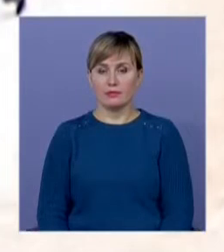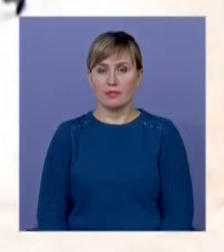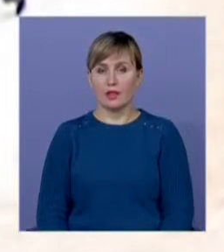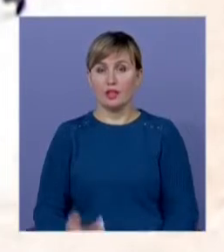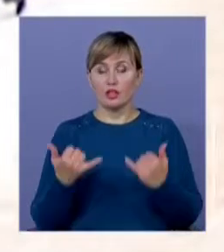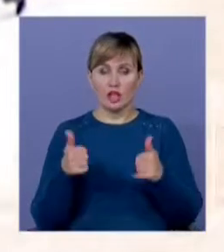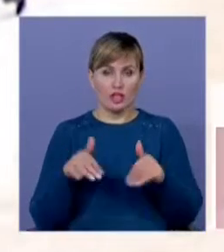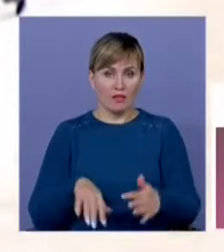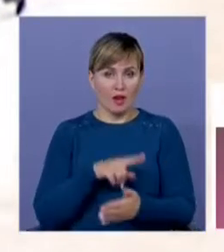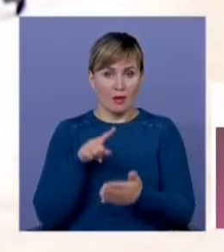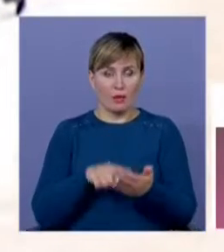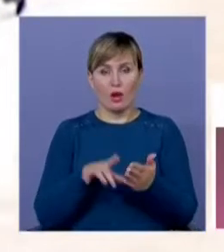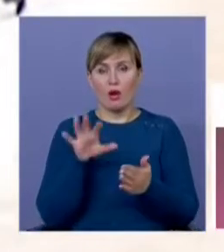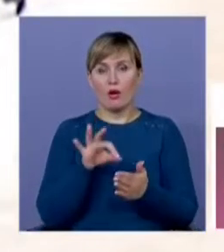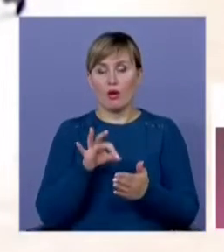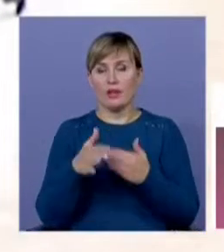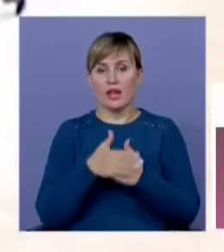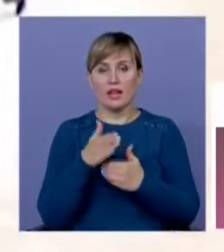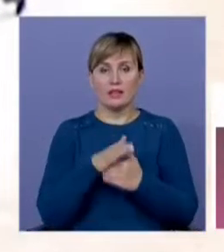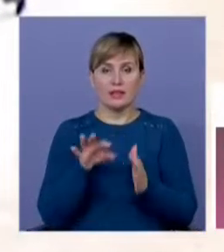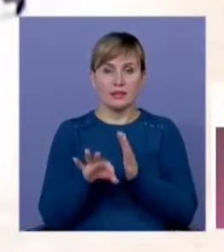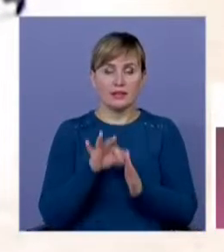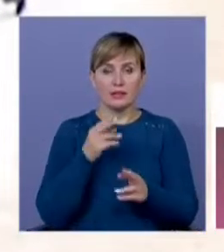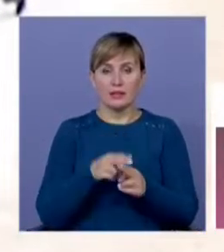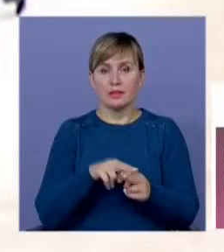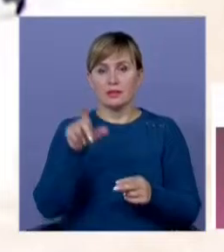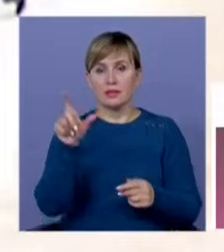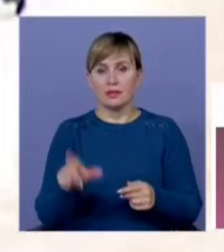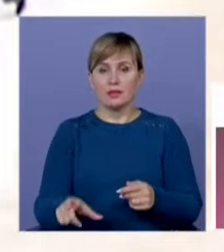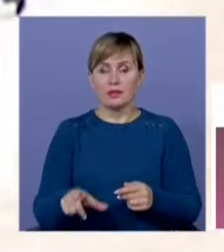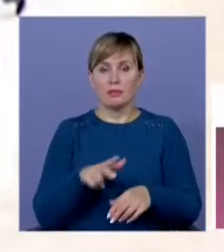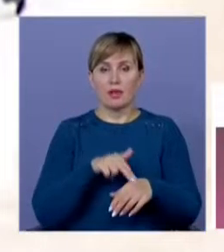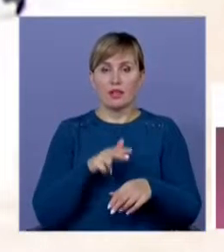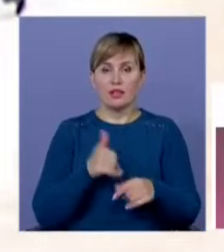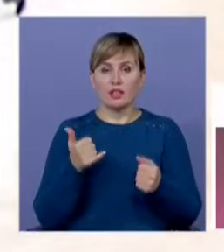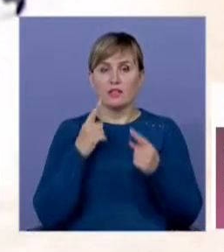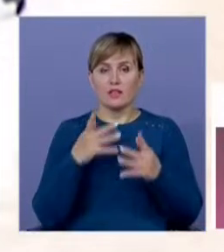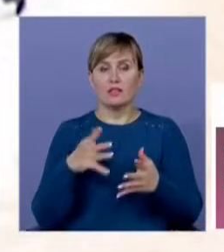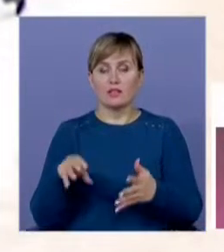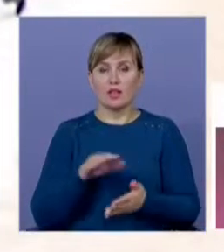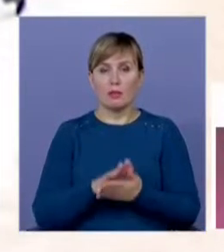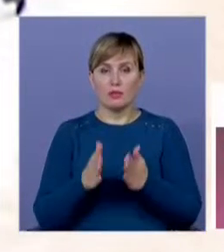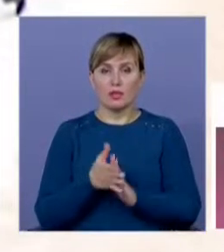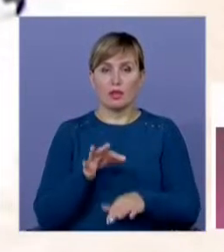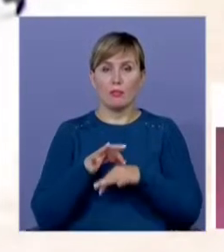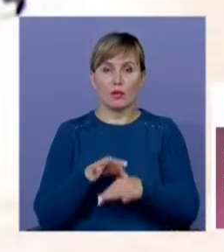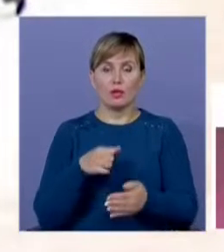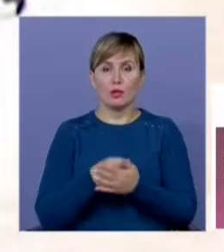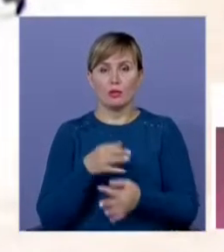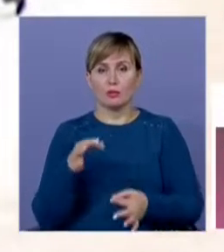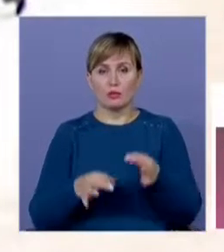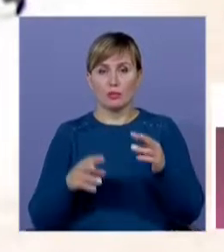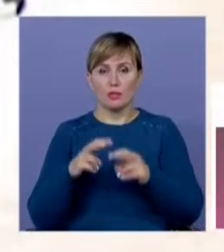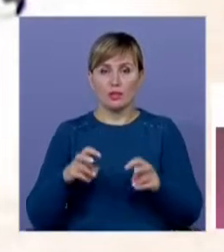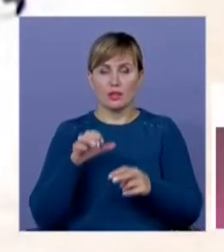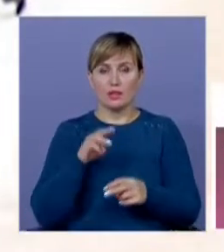Сейчас решается вопрос об избрании в отношении подозреваемого меры пресечения. Сотрудники полиции выясняют все обстоятельства и проводят досудебное расследование